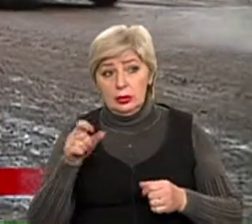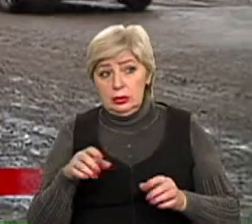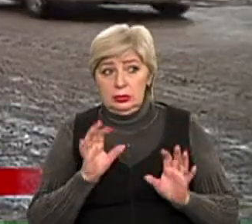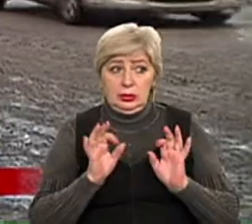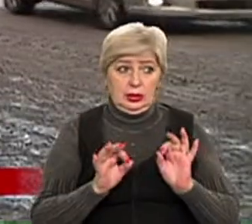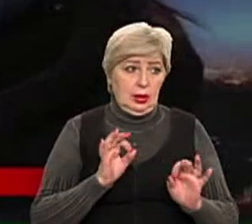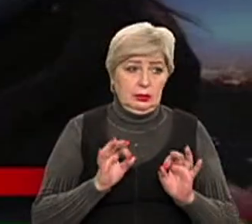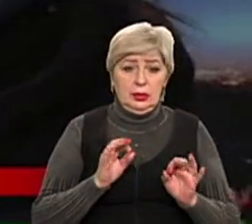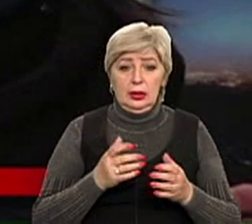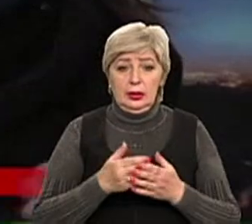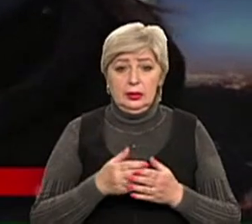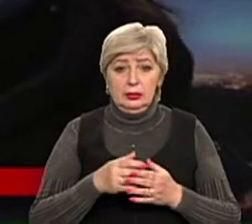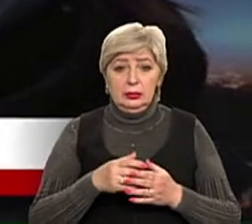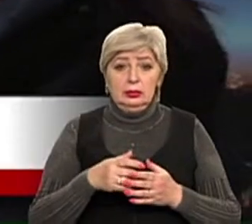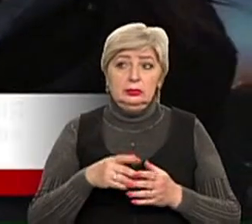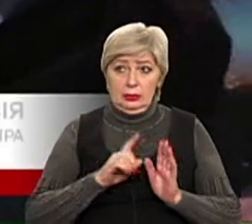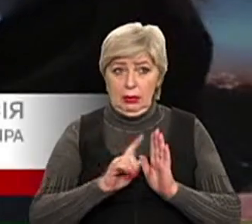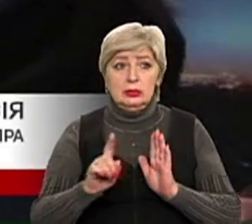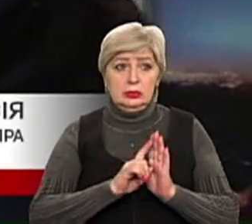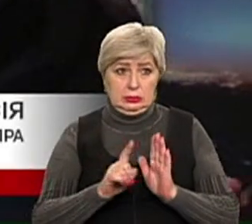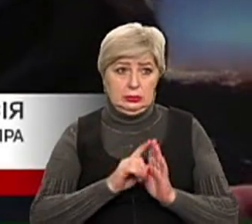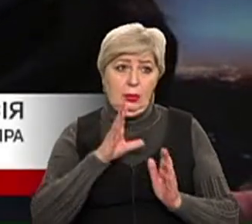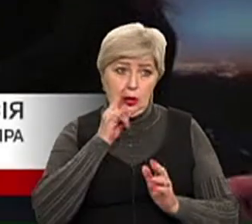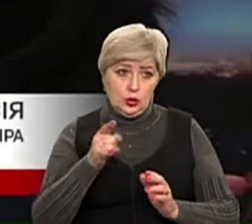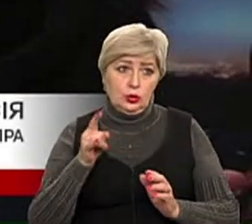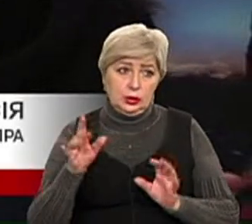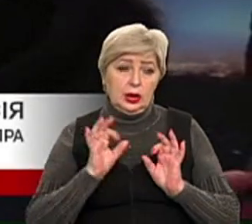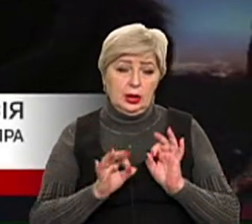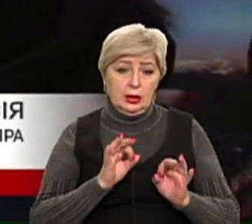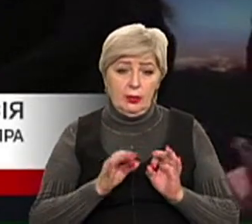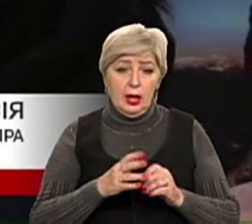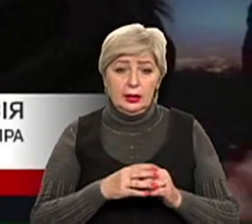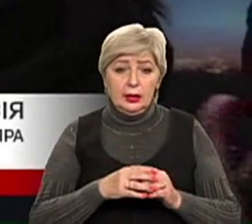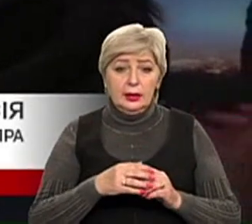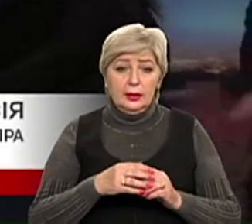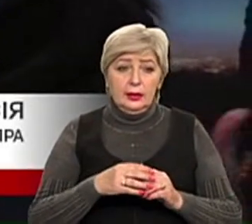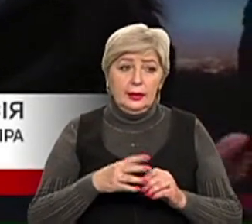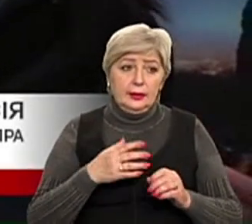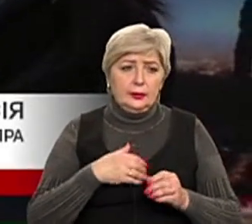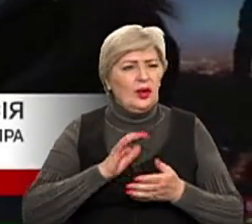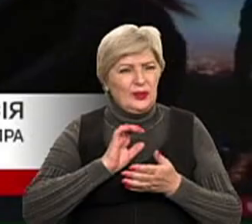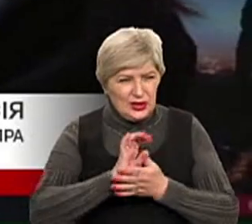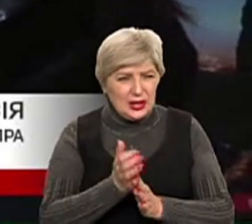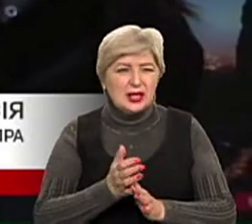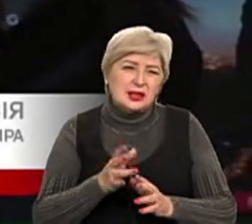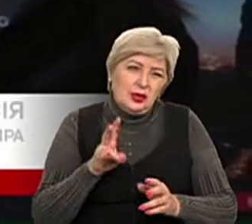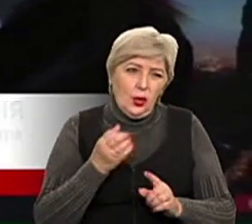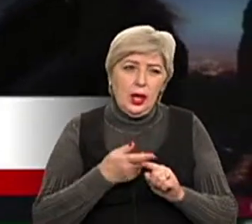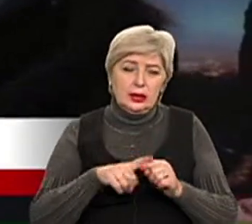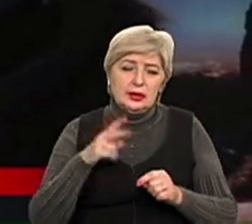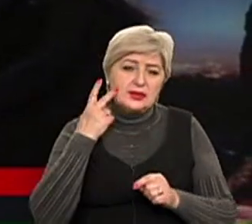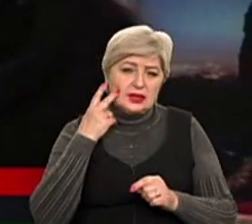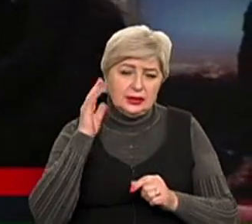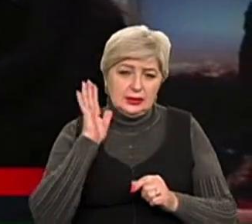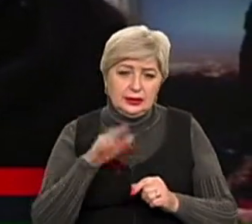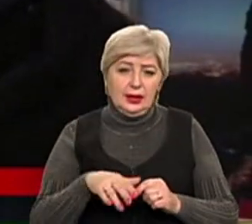не нарікають. Як ходили, так і ходять. З інтервалом проблем немає. Ну, єдине, неудобно їздити, тому що забитий транспорт. Ну, це завжди, завжди,